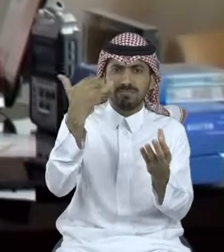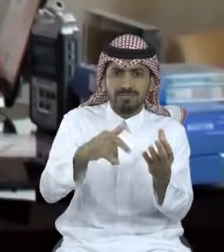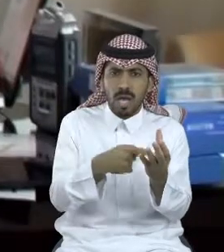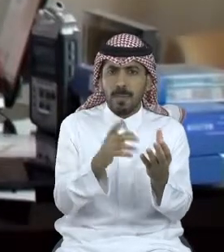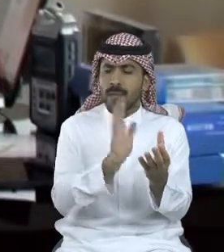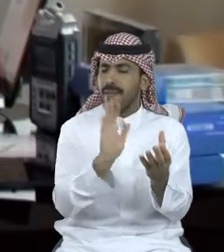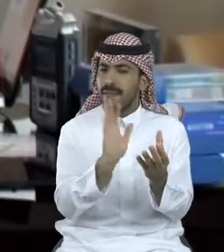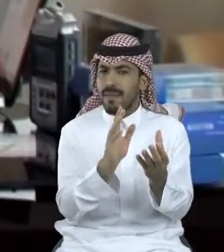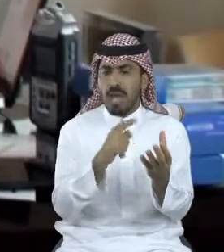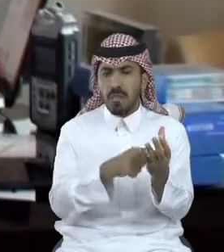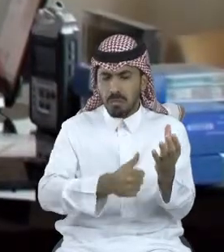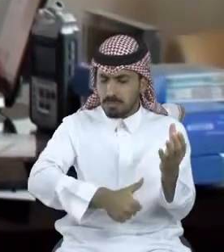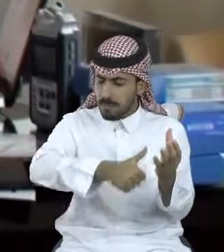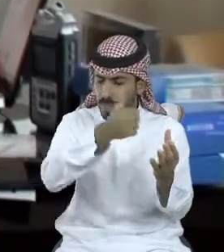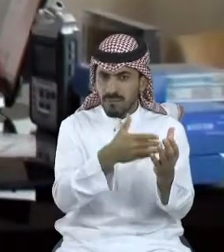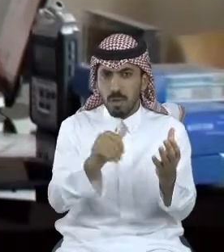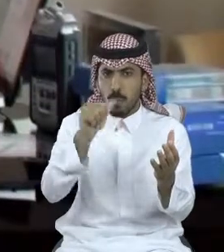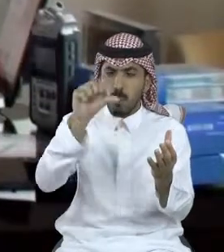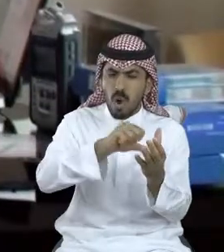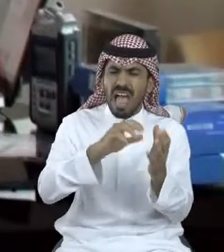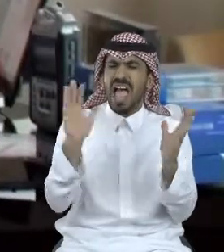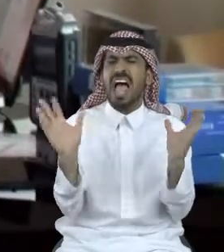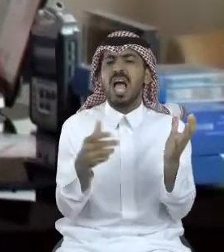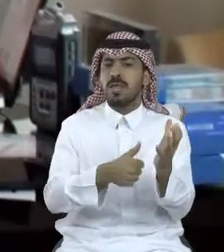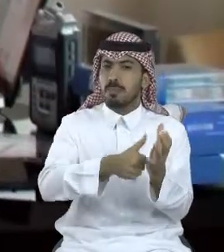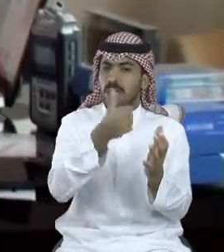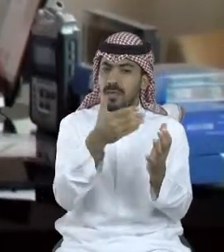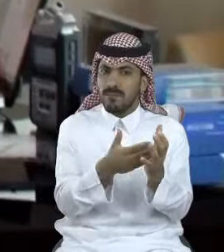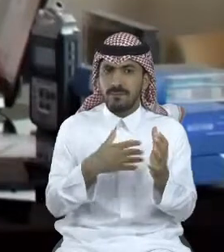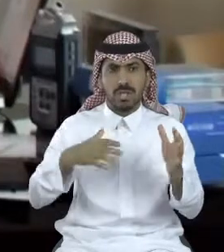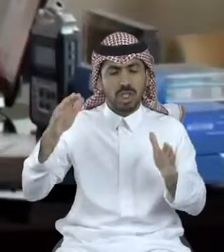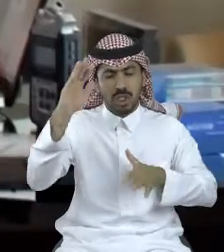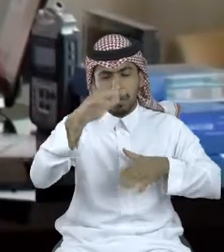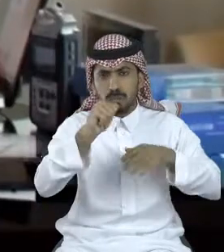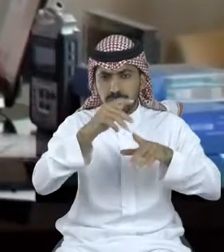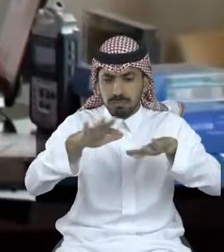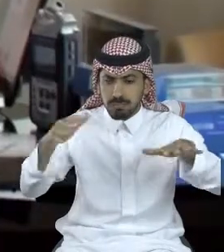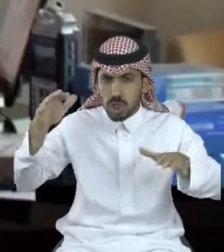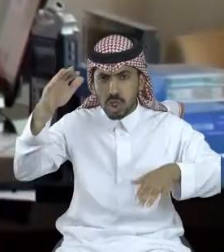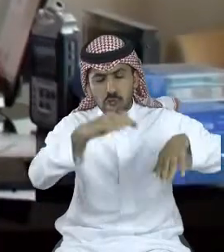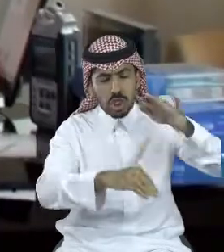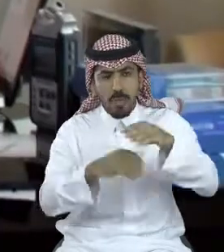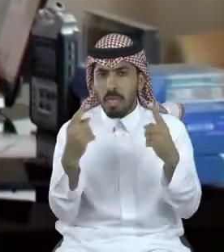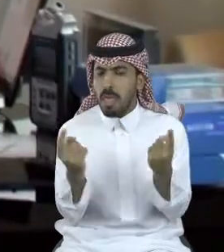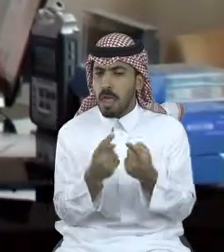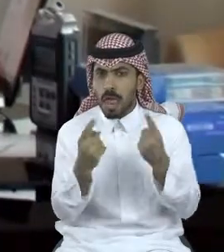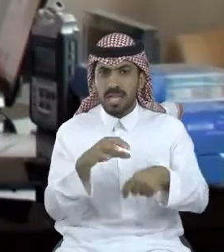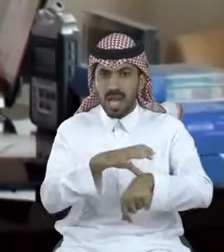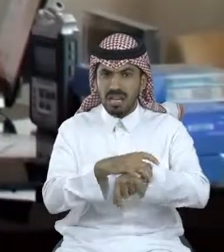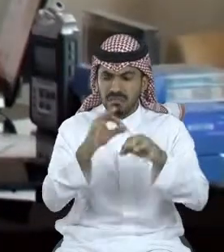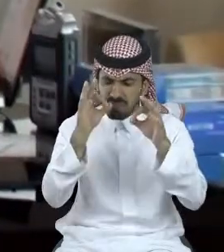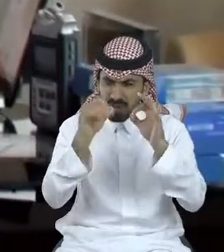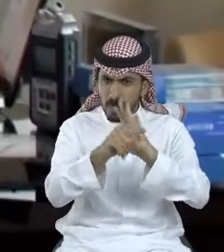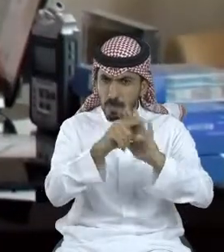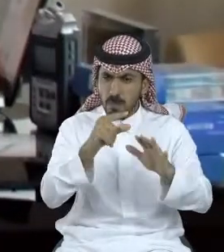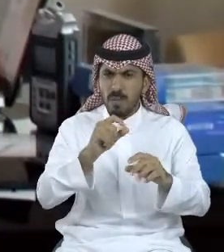يكون مقاوم للموية بشكل جدا كامل، ولكن برضه لقيت فيه نصائح توجيهات انه ما تاخذها معك تسبح في السوار بحد ذاته، وبعطيكم تحديث على الموضوع